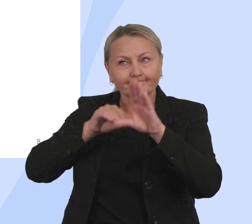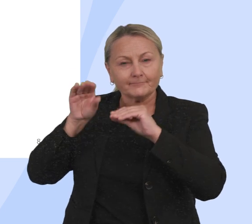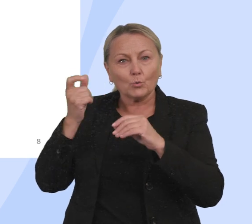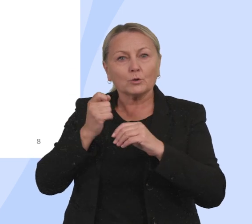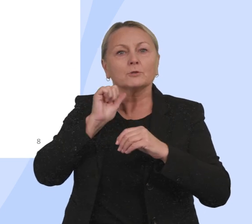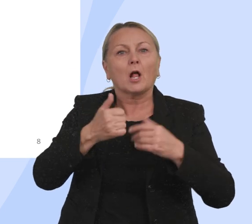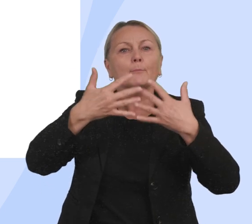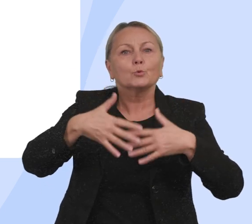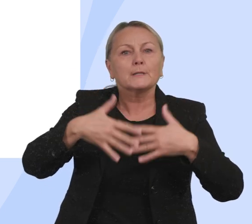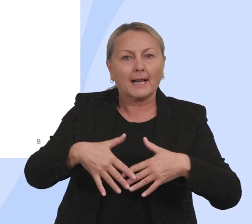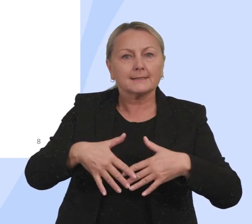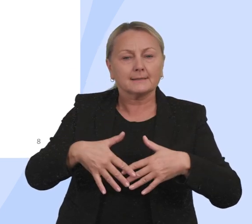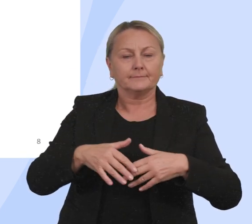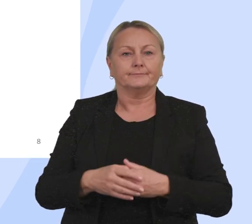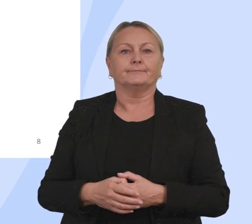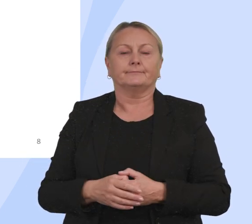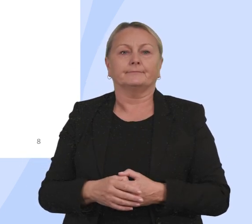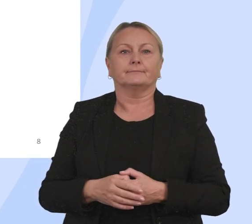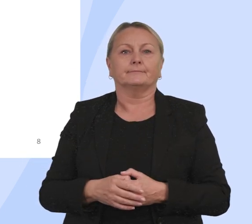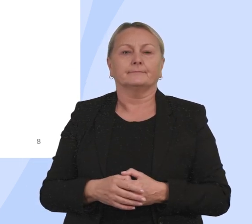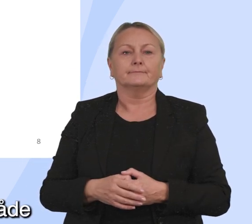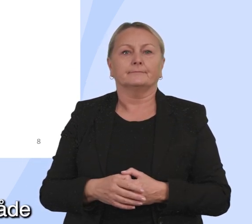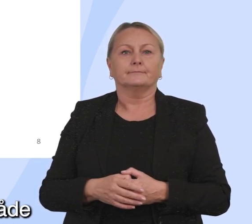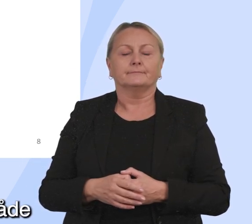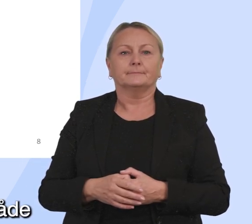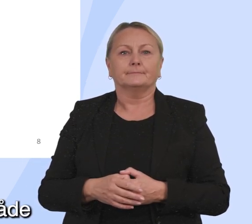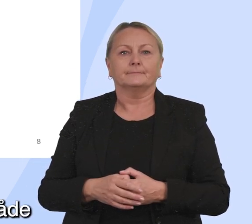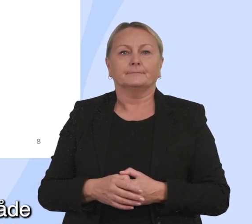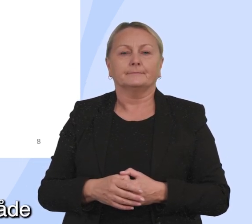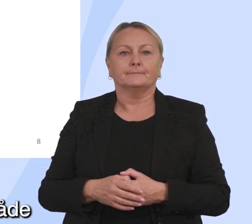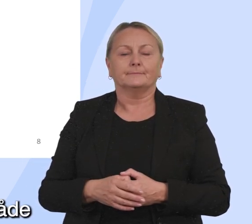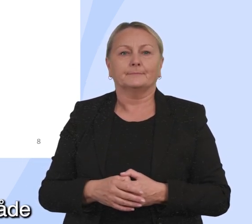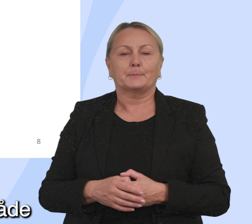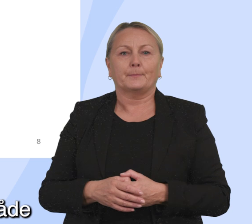hvordan skal outputtes. Så både i sprog og